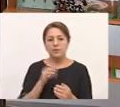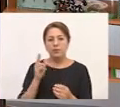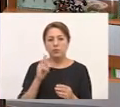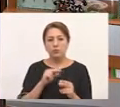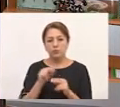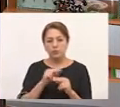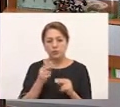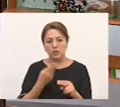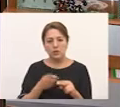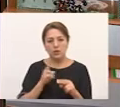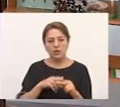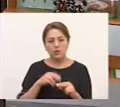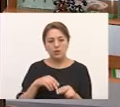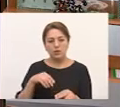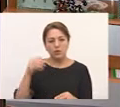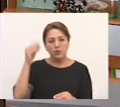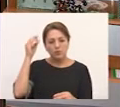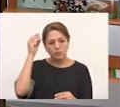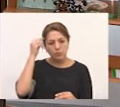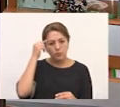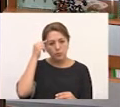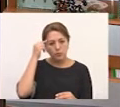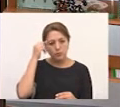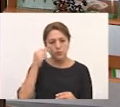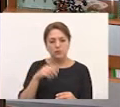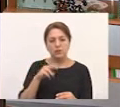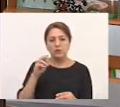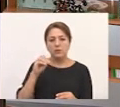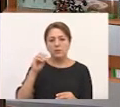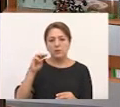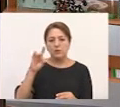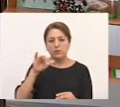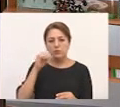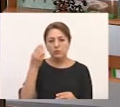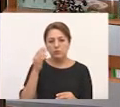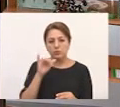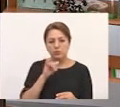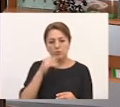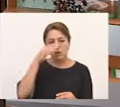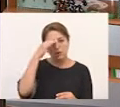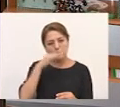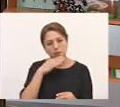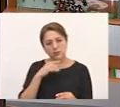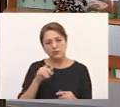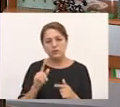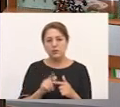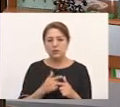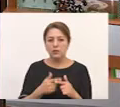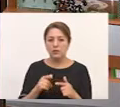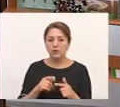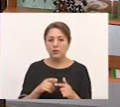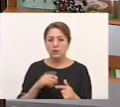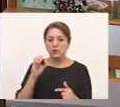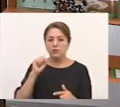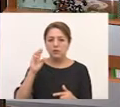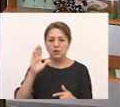этой премудрости нашего Петрушу? Отец, который говорил ему о дворянской чести? Может быть,